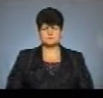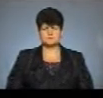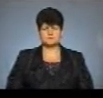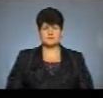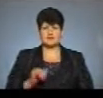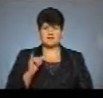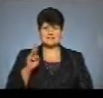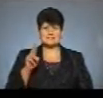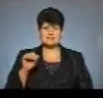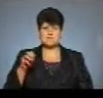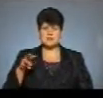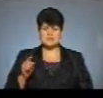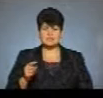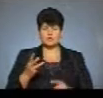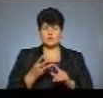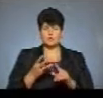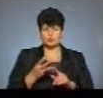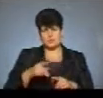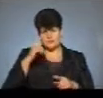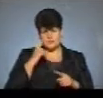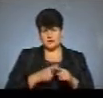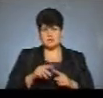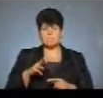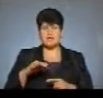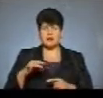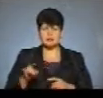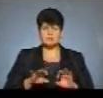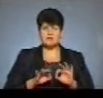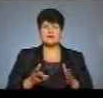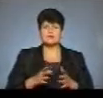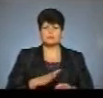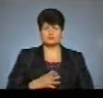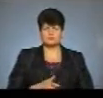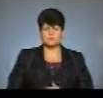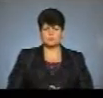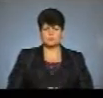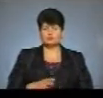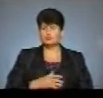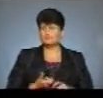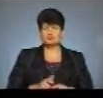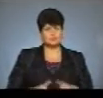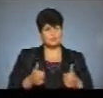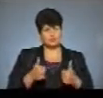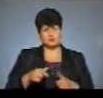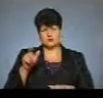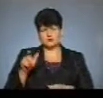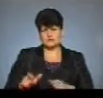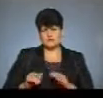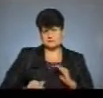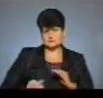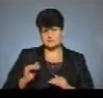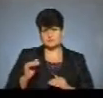Іван Цимбалісти, трирідний брат Михайла, розповідає, яким він був. Був дуже хороша людина. З маличку він